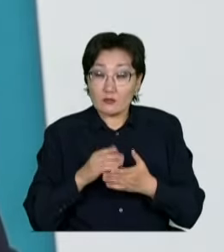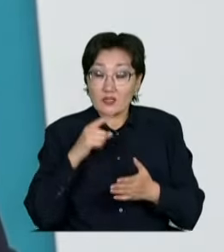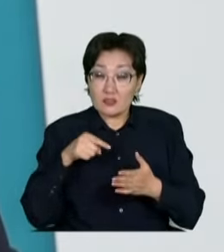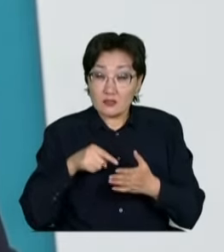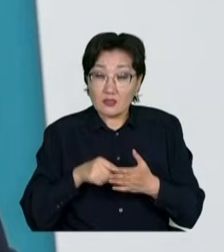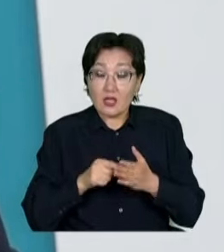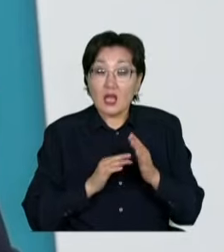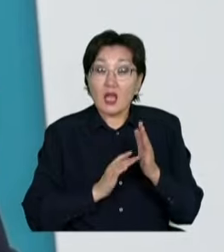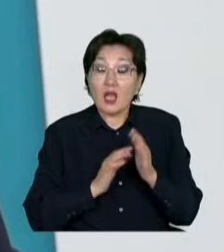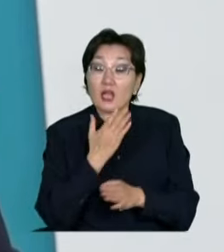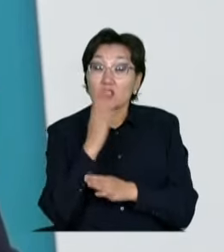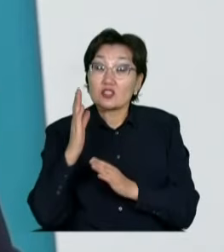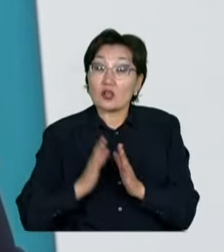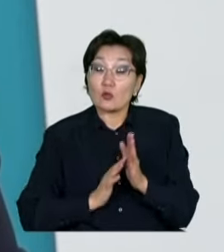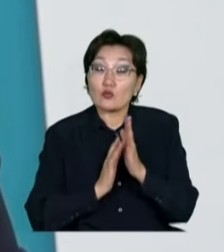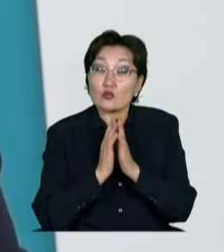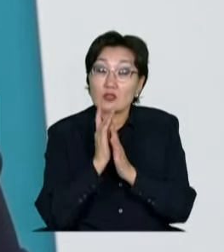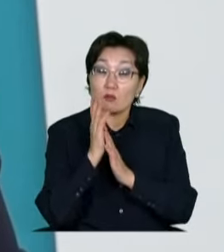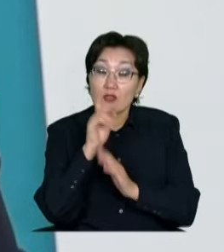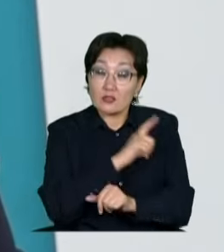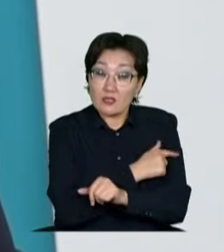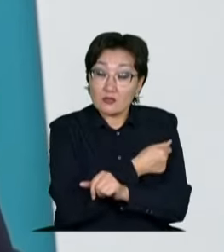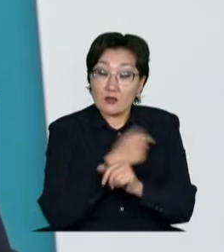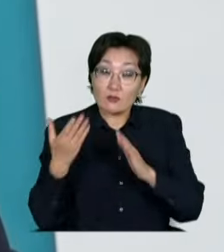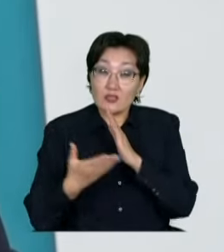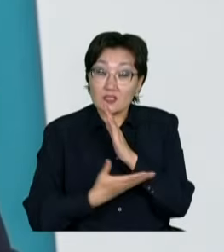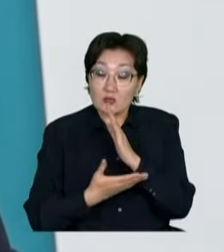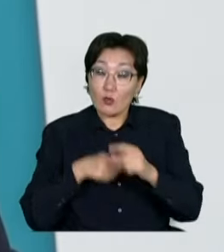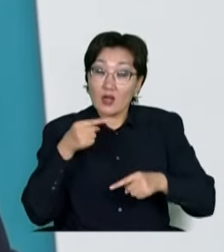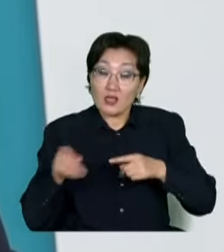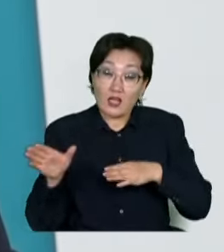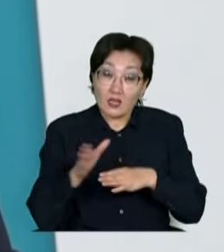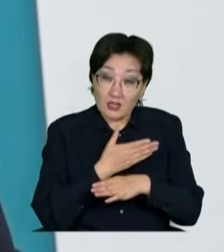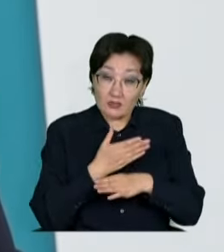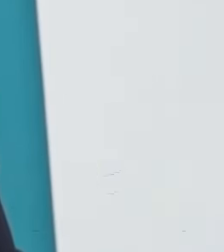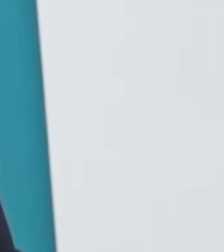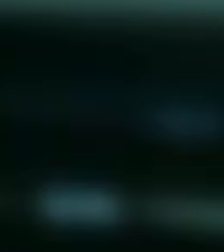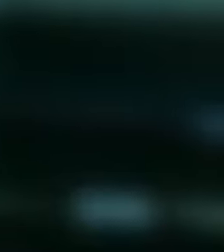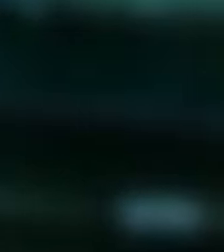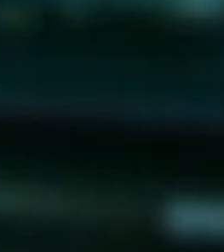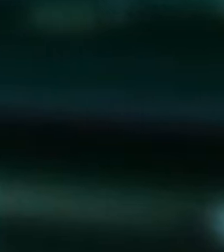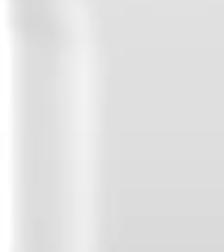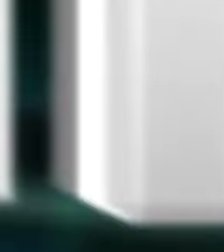ғой бұтақтары. Ол бізде санитарлық кесу арқылы алынып тасталынады ол жұмыстар.